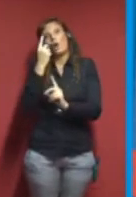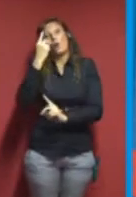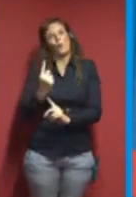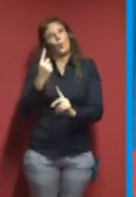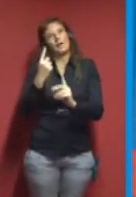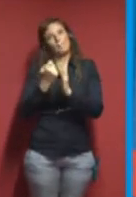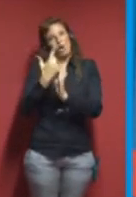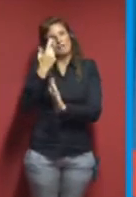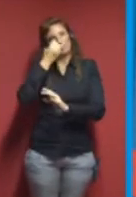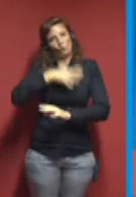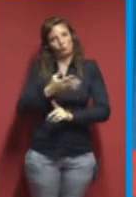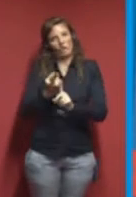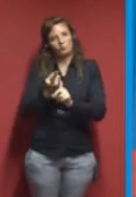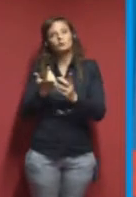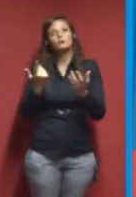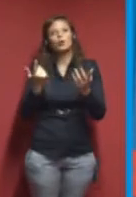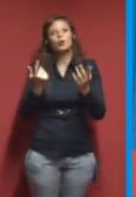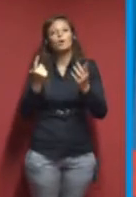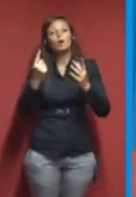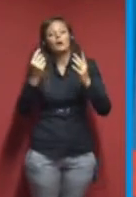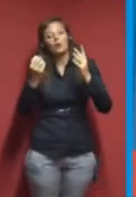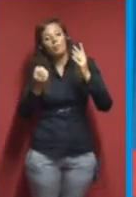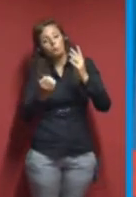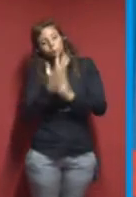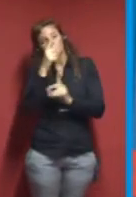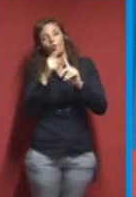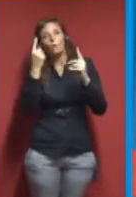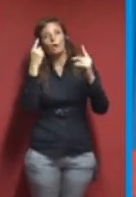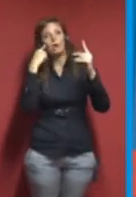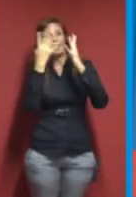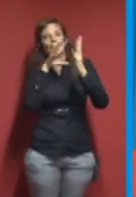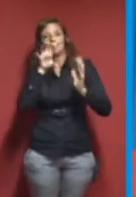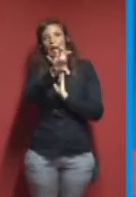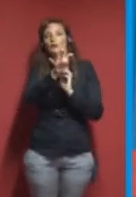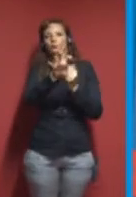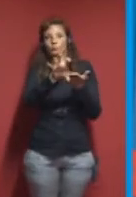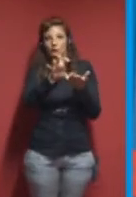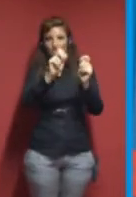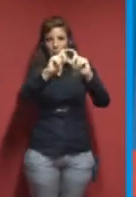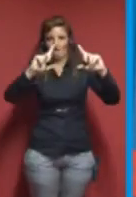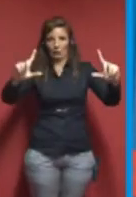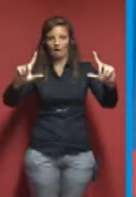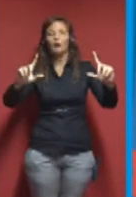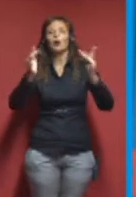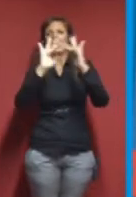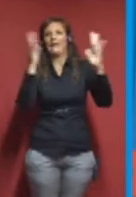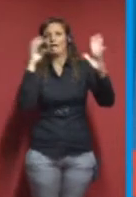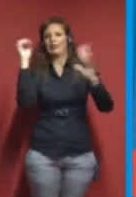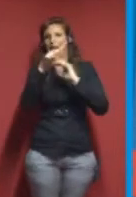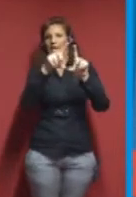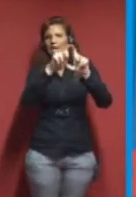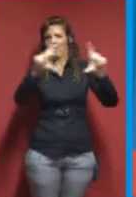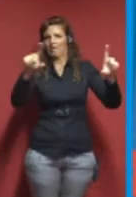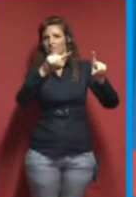che è stata creata un'immagine messa sul internet e